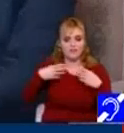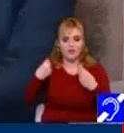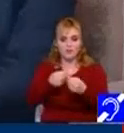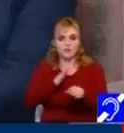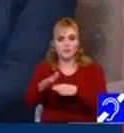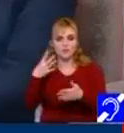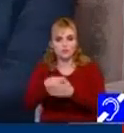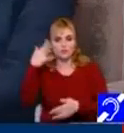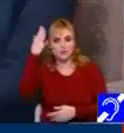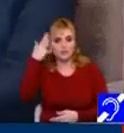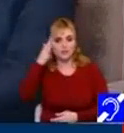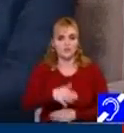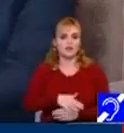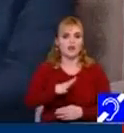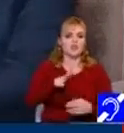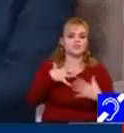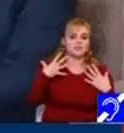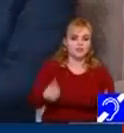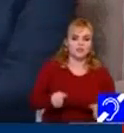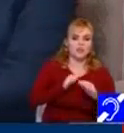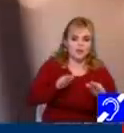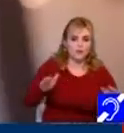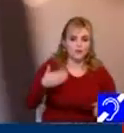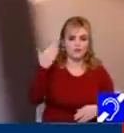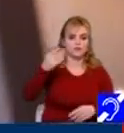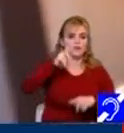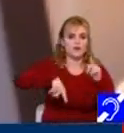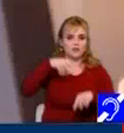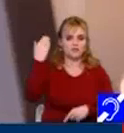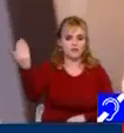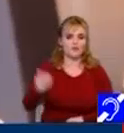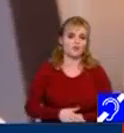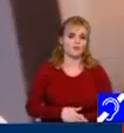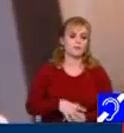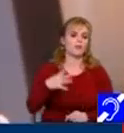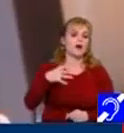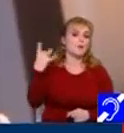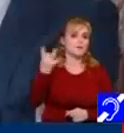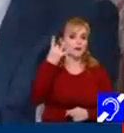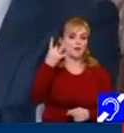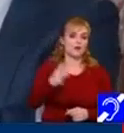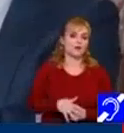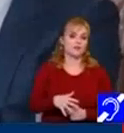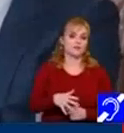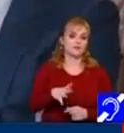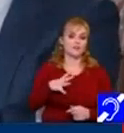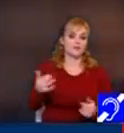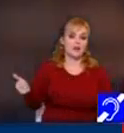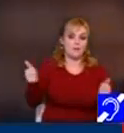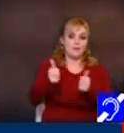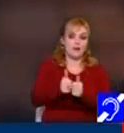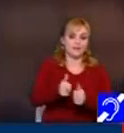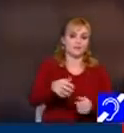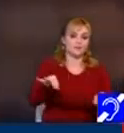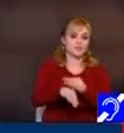doresc sănătate domniilor voastre, copiilor și părinților dumneavoastră. Alături de președinte în premieră apare și prima doamnă Galina Dodon.